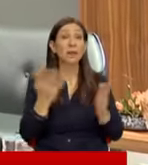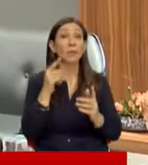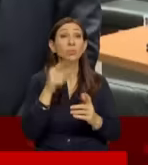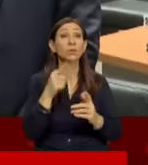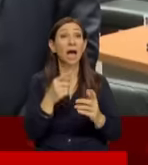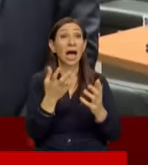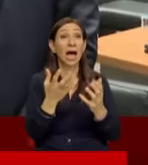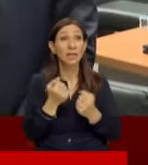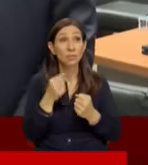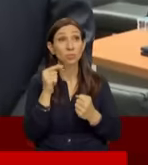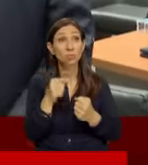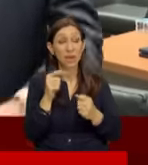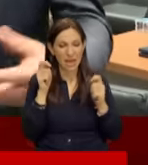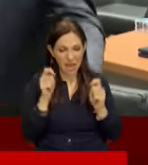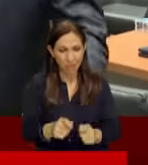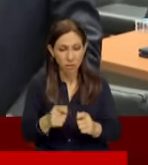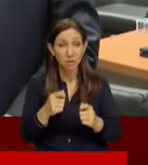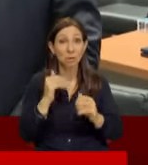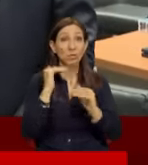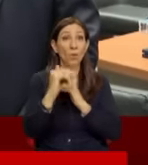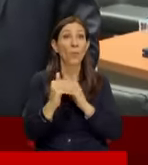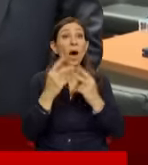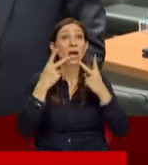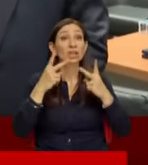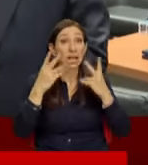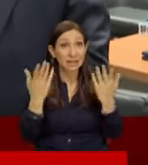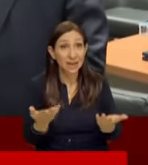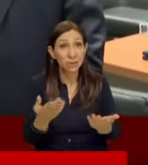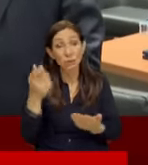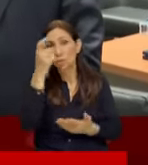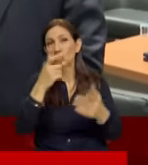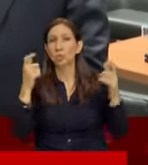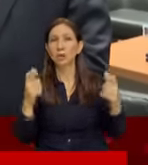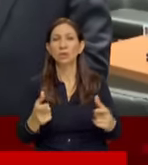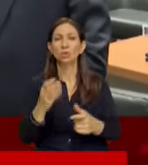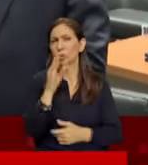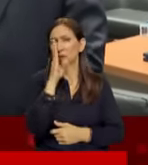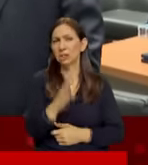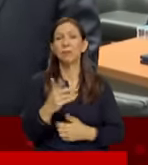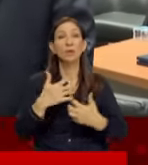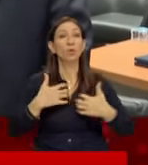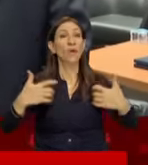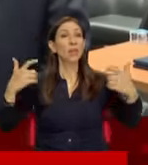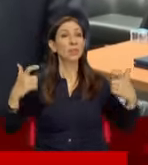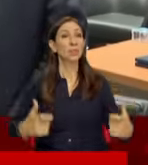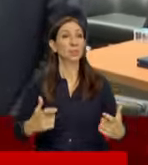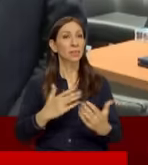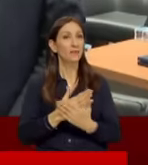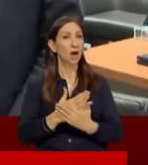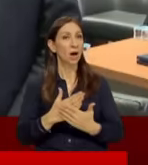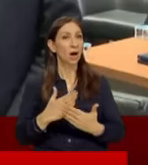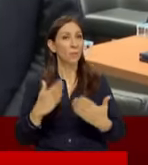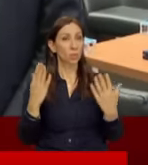bunları aldığımızı ve bunları uygulayacağımızı kamuoyuna aktarabilirsek, Türkiye ciddi bir güven ortamına doğru